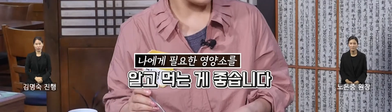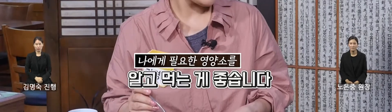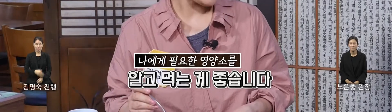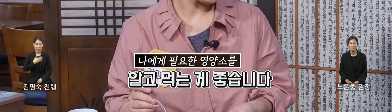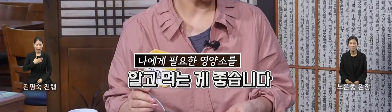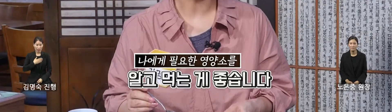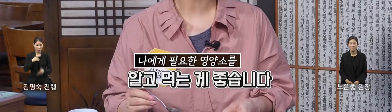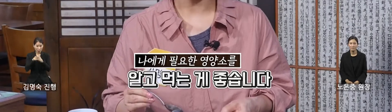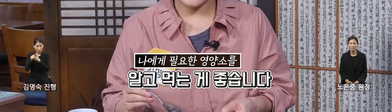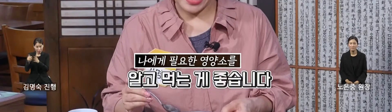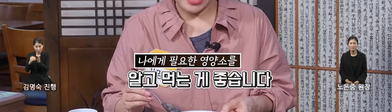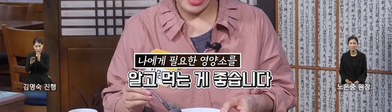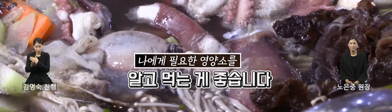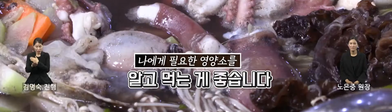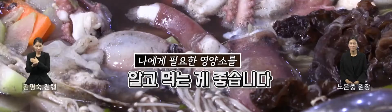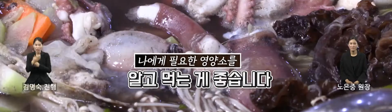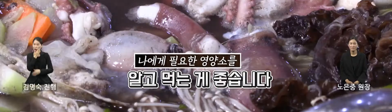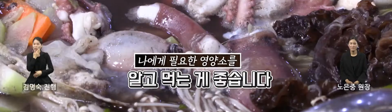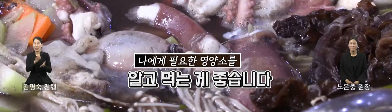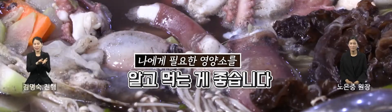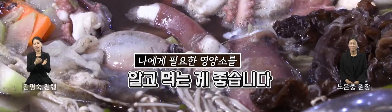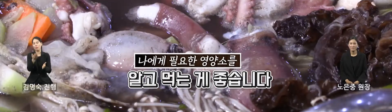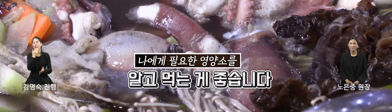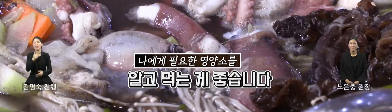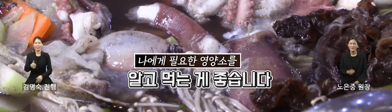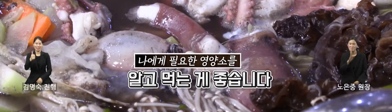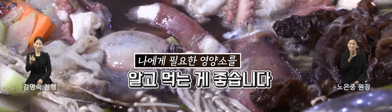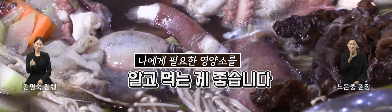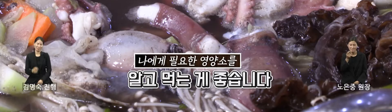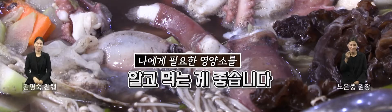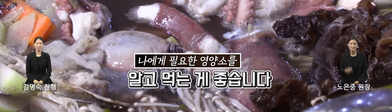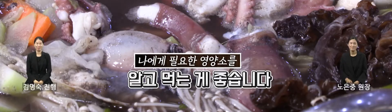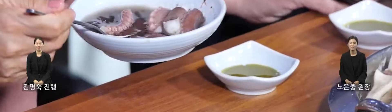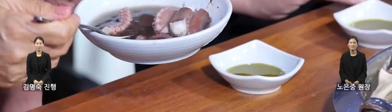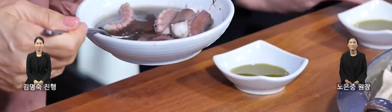알고 먹는 게 더 네. 좋다. 네, 맞는 말씀입니다. 드셔보시죠. 예.